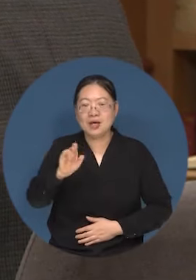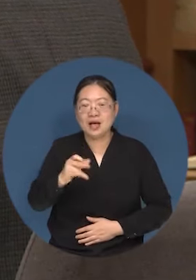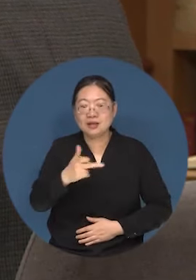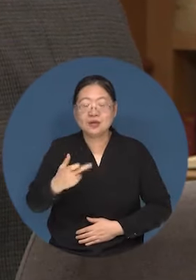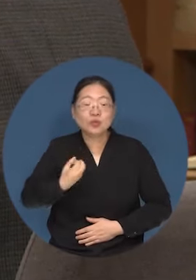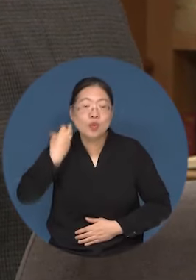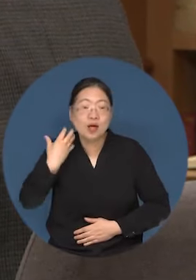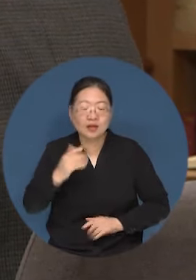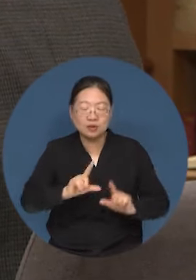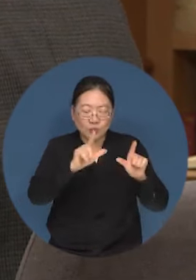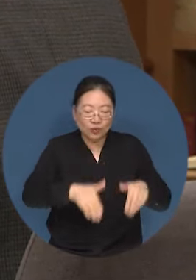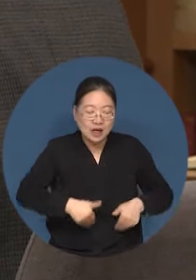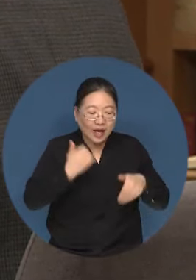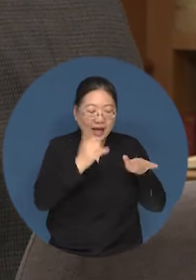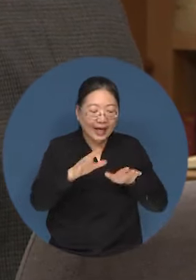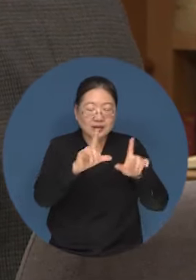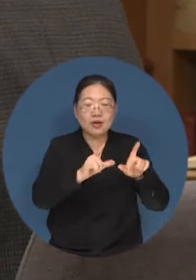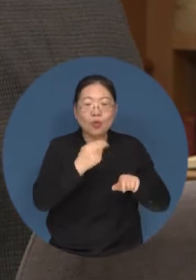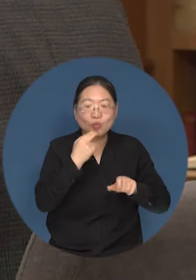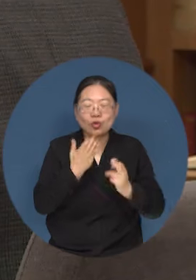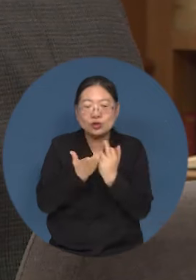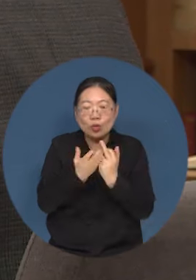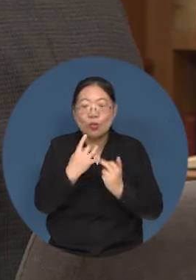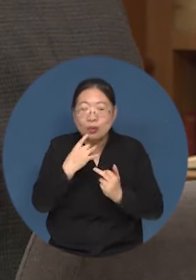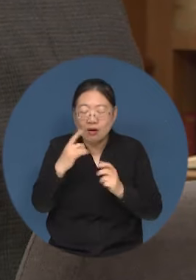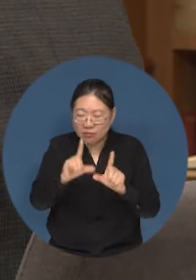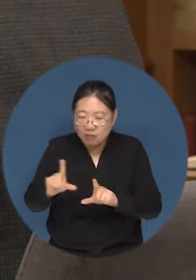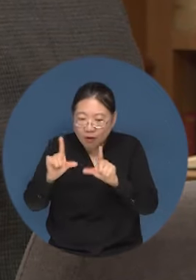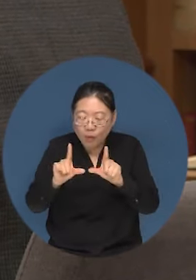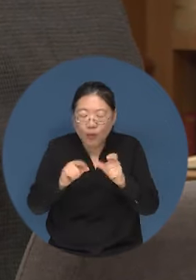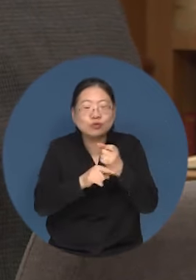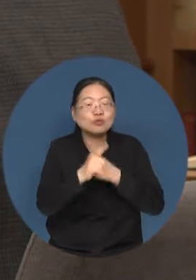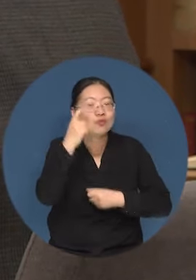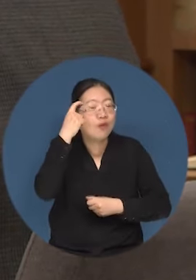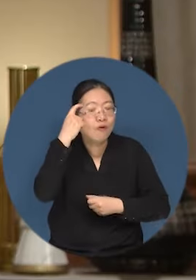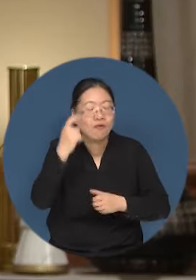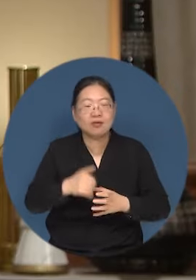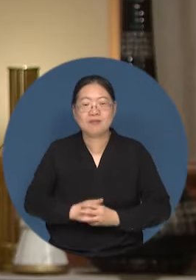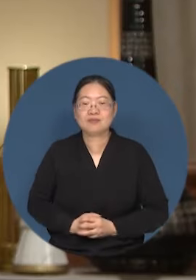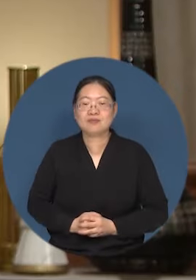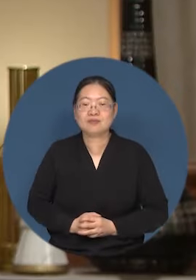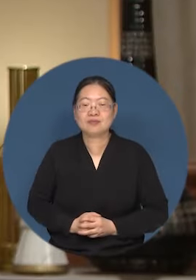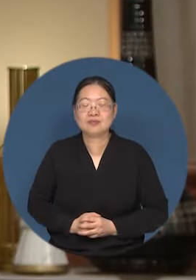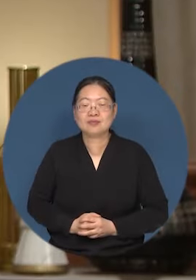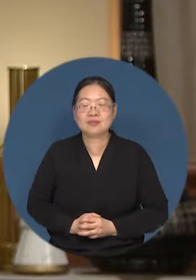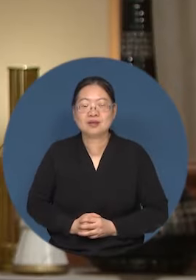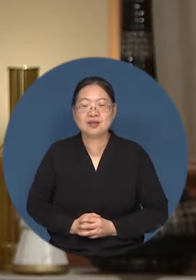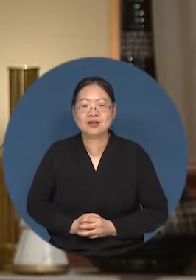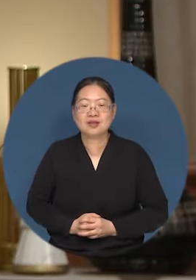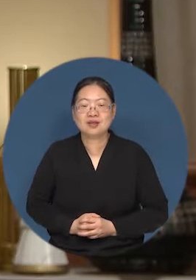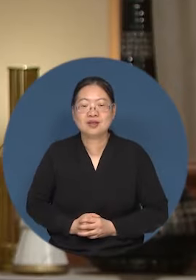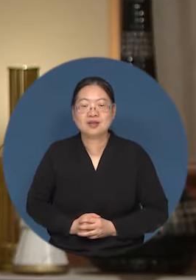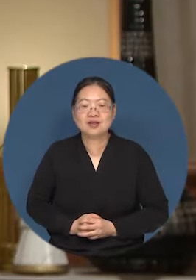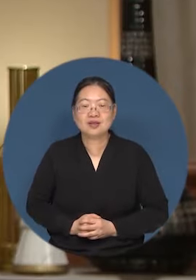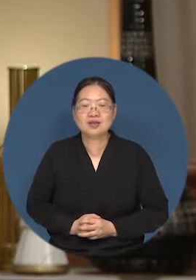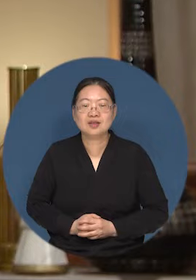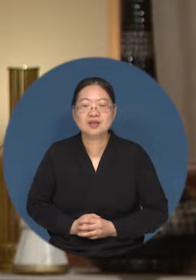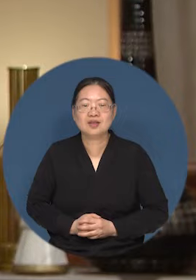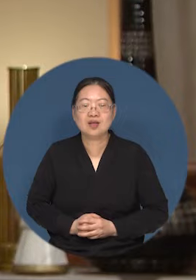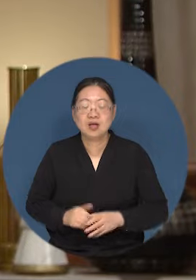또 동해남해는 안 살고 제주도에만 살고 네. 왜 그럴까요? 그게 이제 모든 생물이 그렇지만 종별로